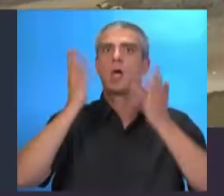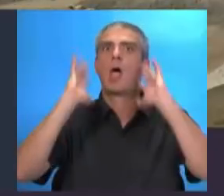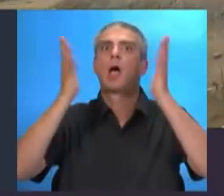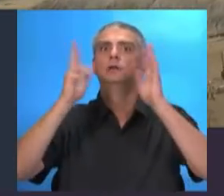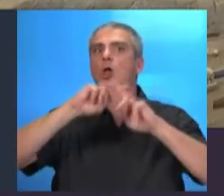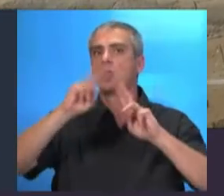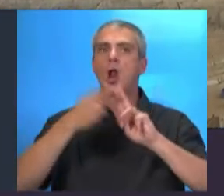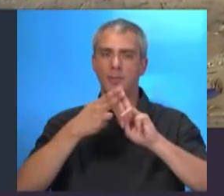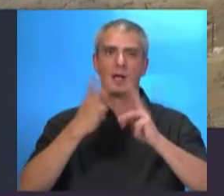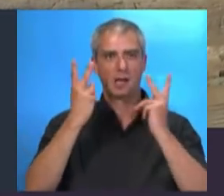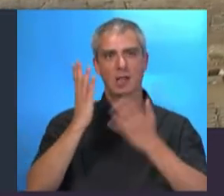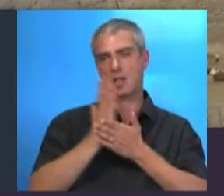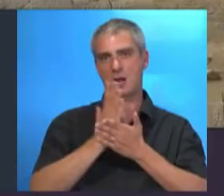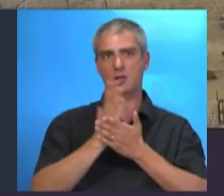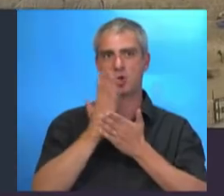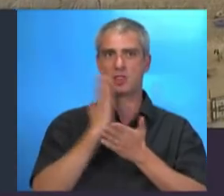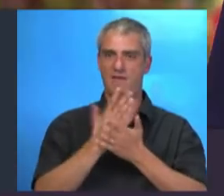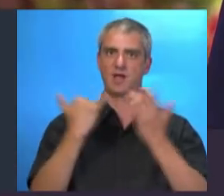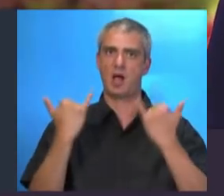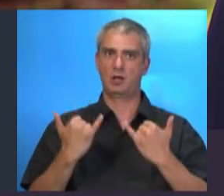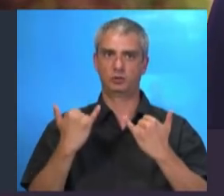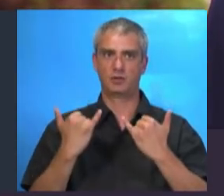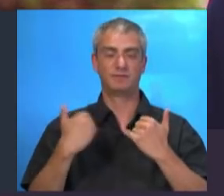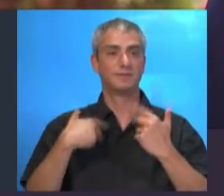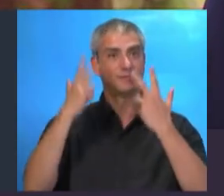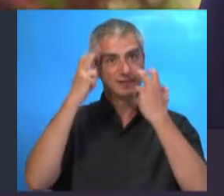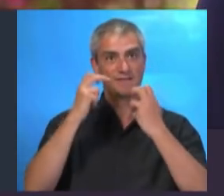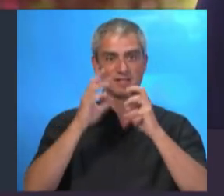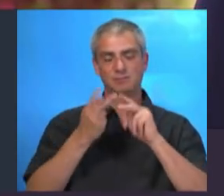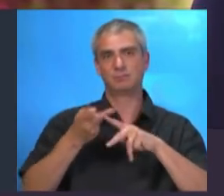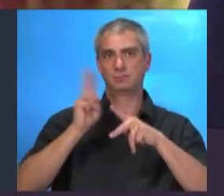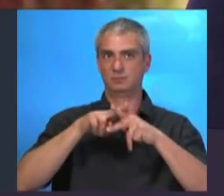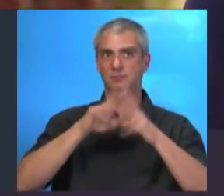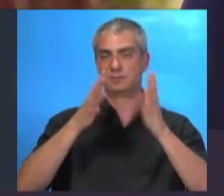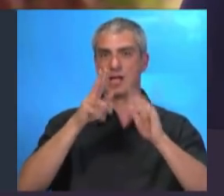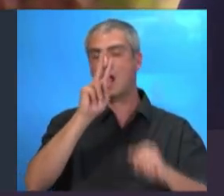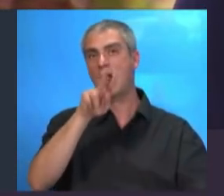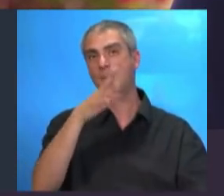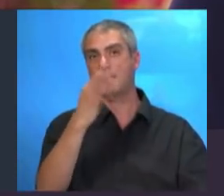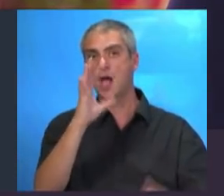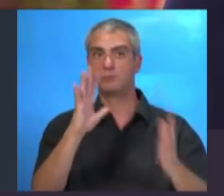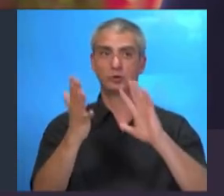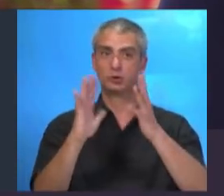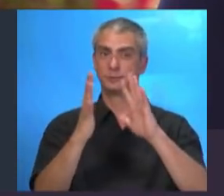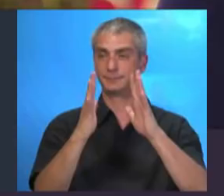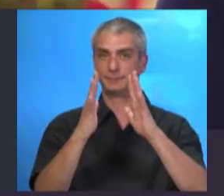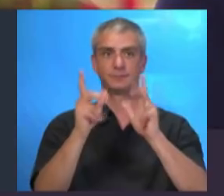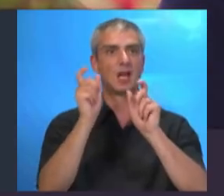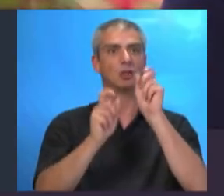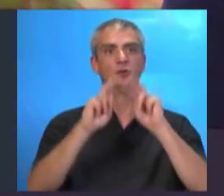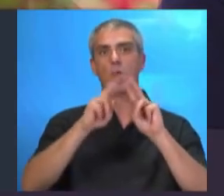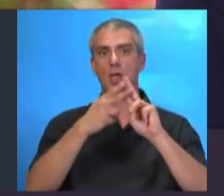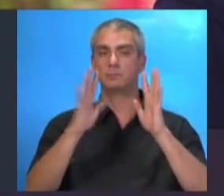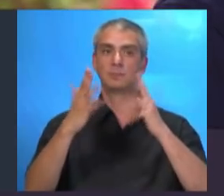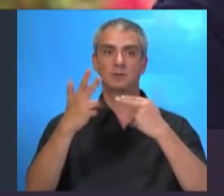עולמית שכדאי להיערך אליה כבר עכשיו. הצפי שזה יחריף לקראת 2050, כשאוכלוסיית העולם